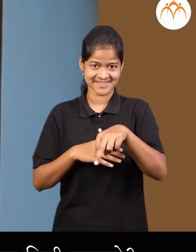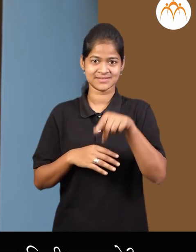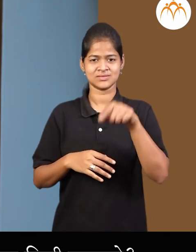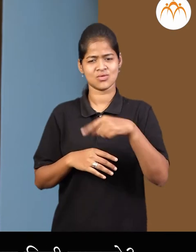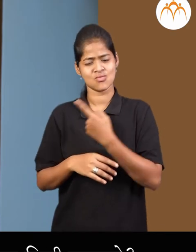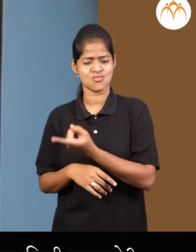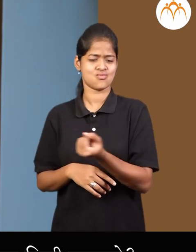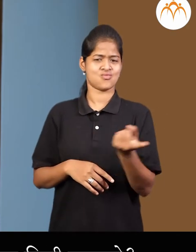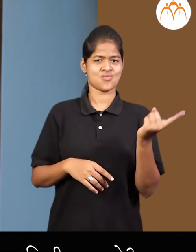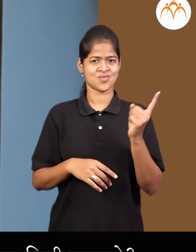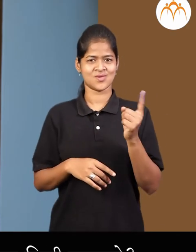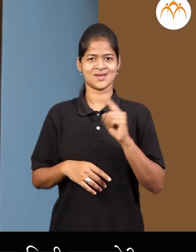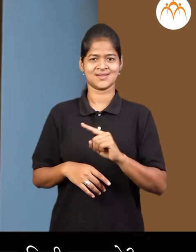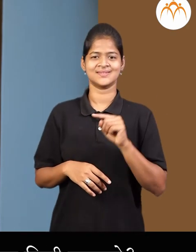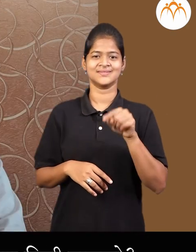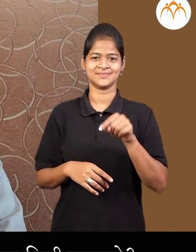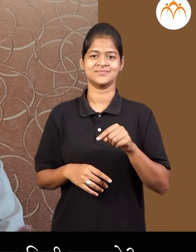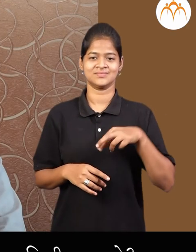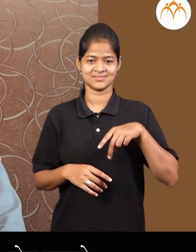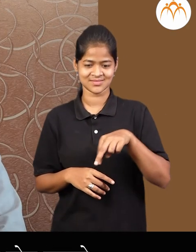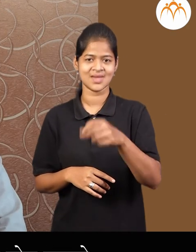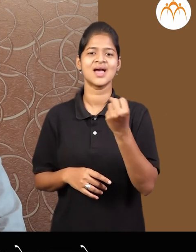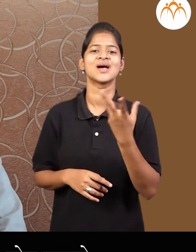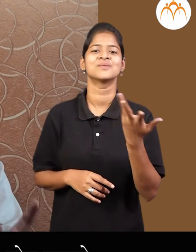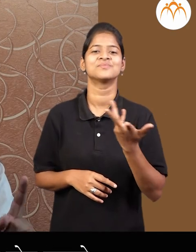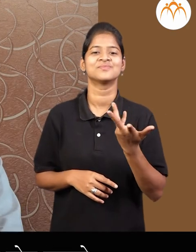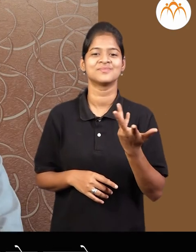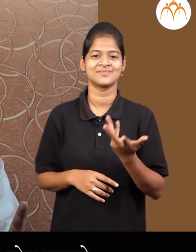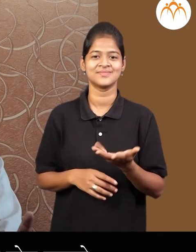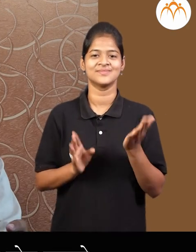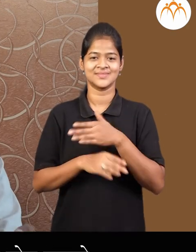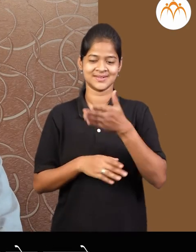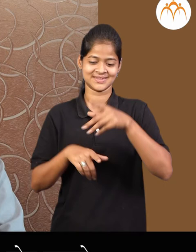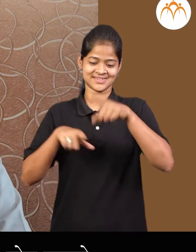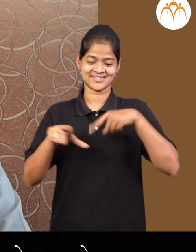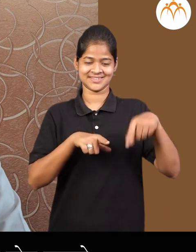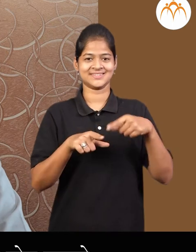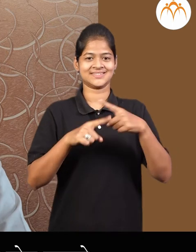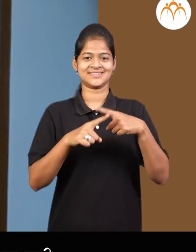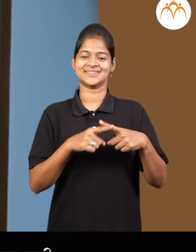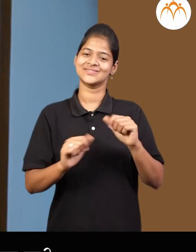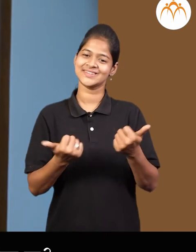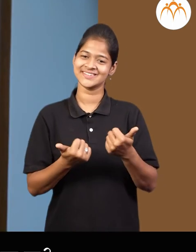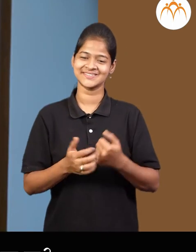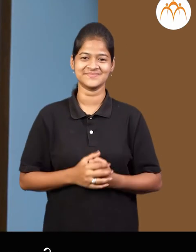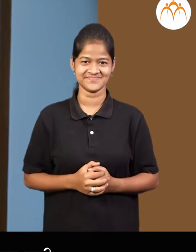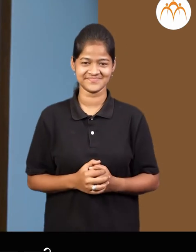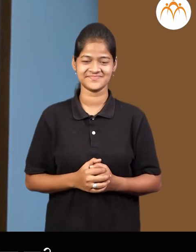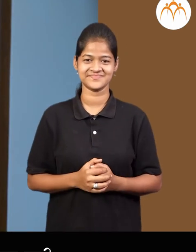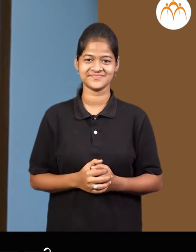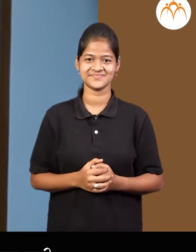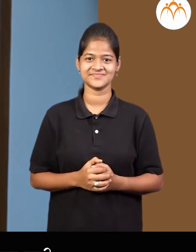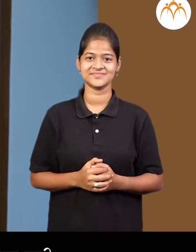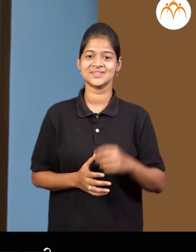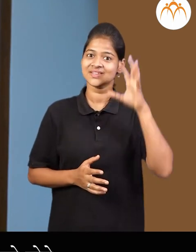एक फेरी मारून झाल्यावर आपण किती चाललो ते सुद्धा आपण परिमिती काढून मोजू शकतो. अरे दादांनी